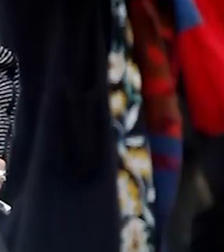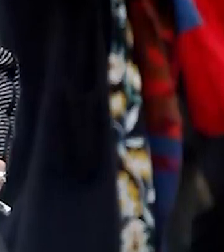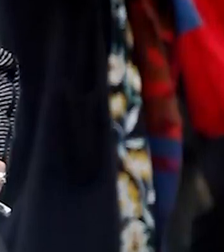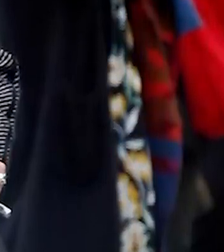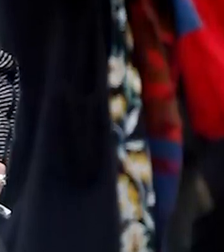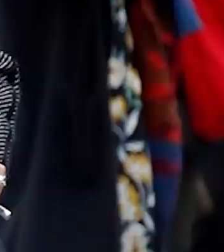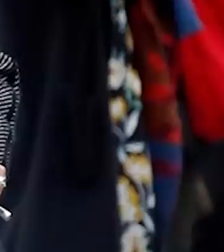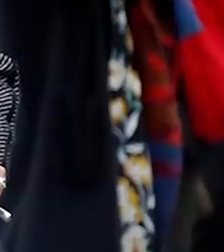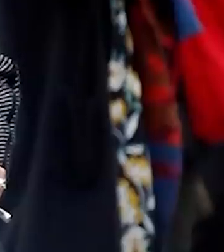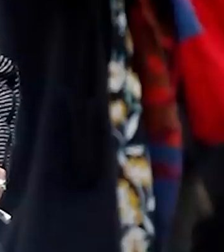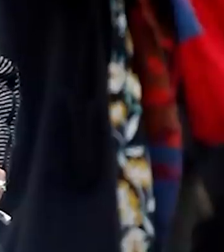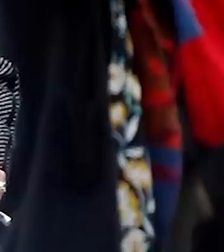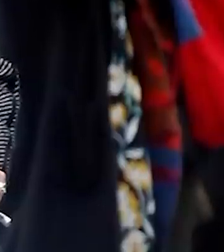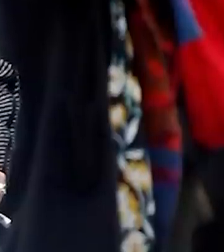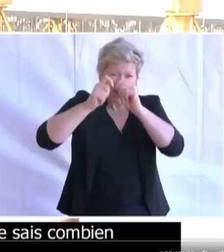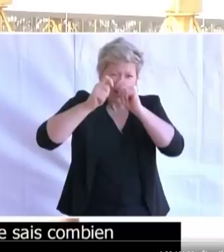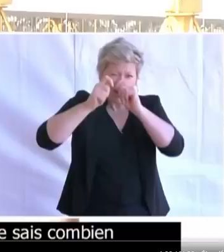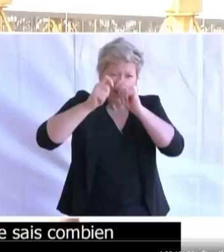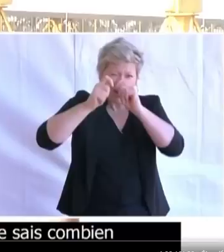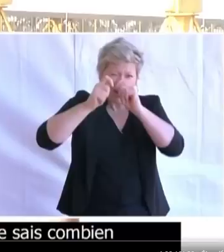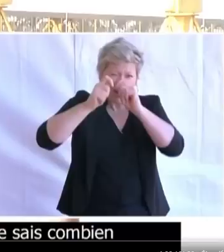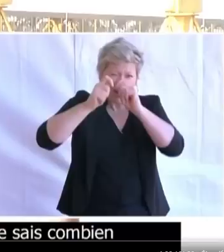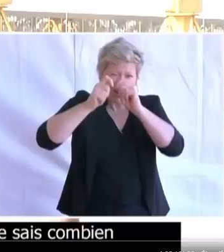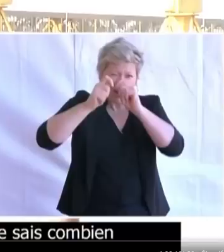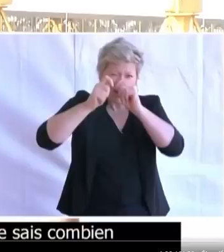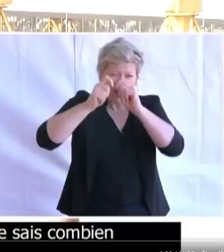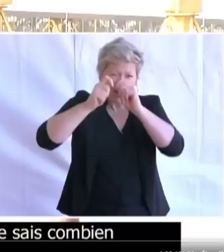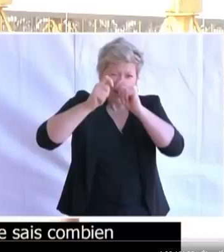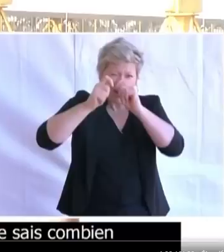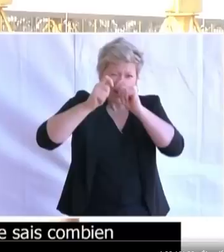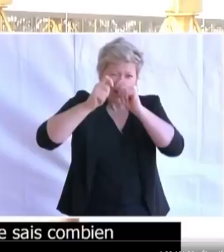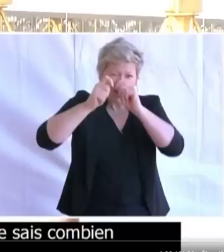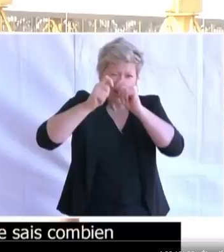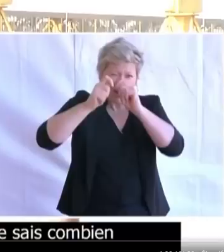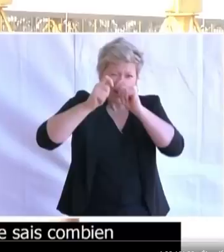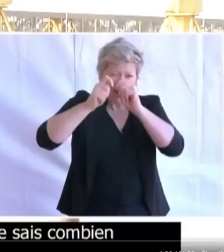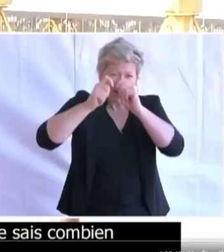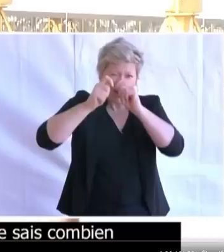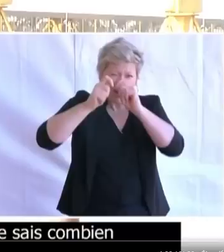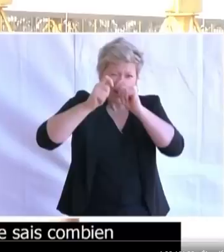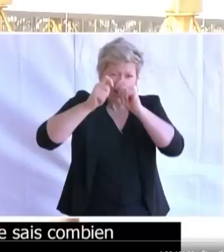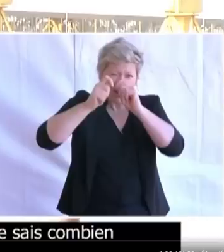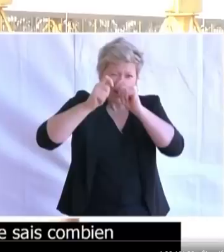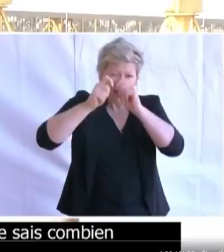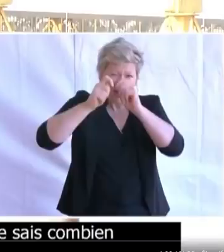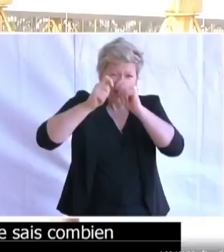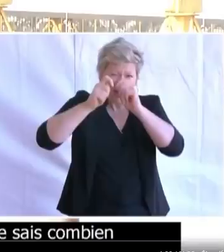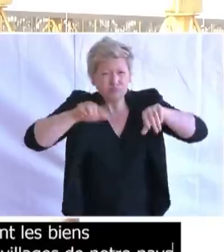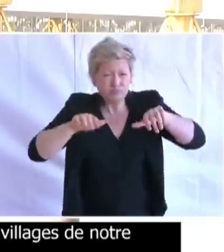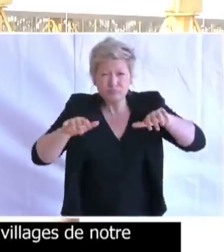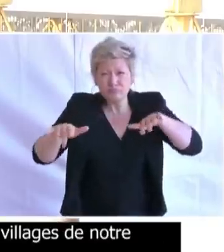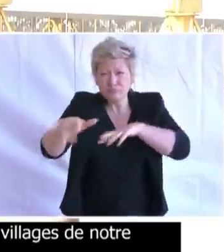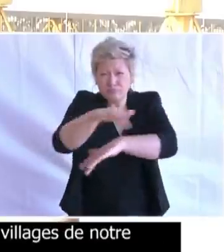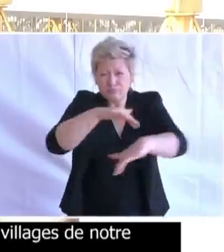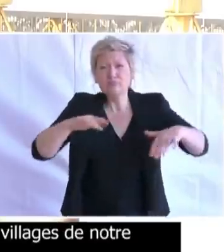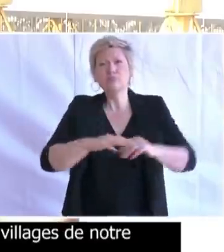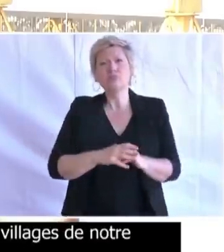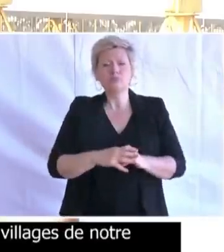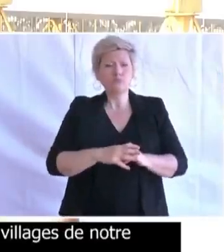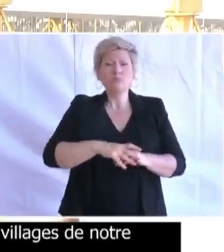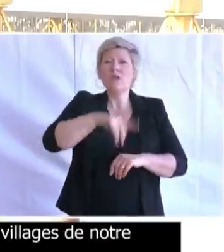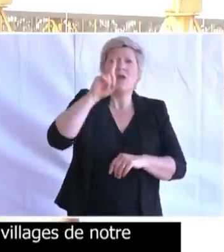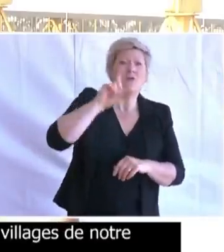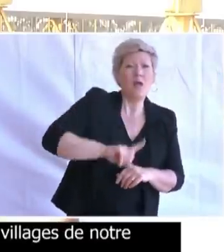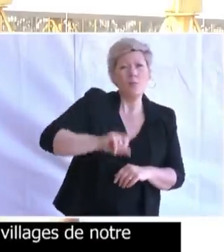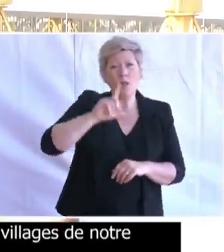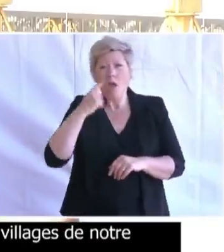solutions écolo concrètes et l'opposition vénère que ça génère chez une partie des usagers, chez tout un camp politique d'opposition, etc. J'ai rencontré des